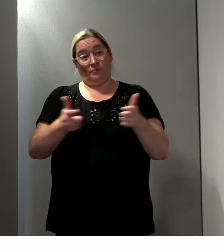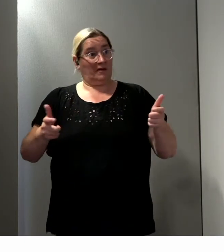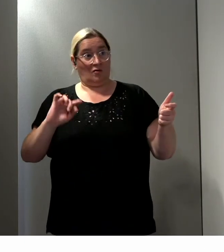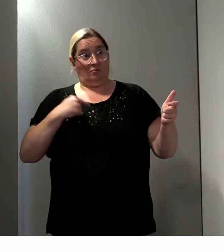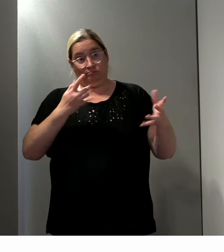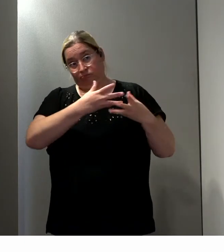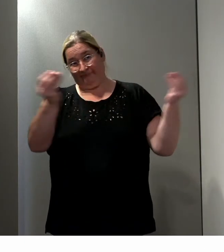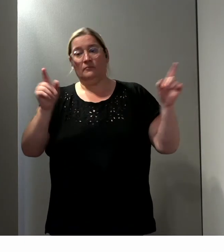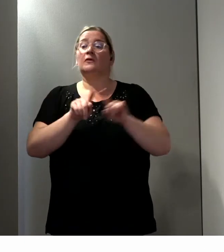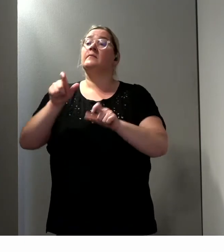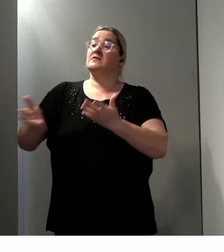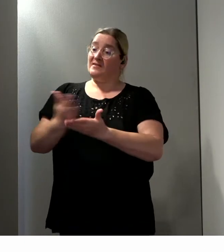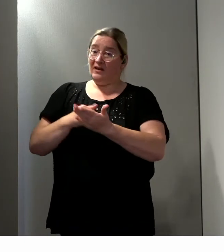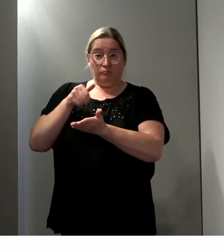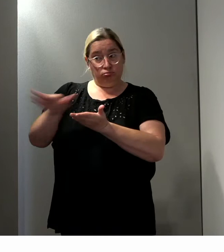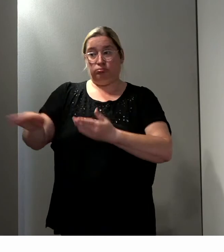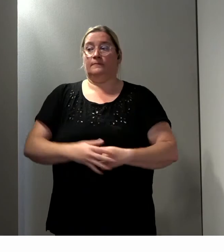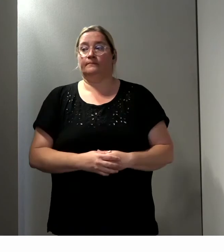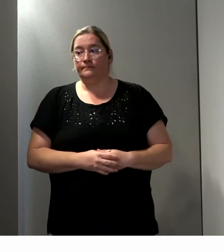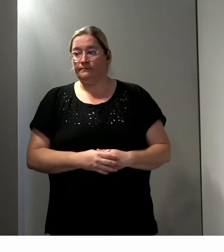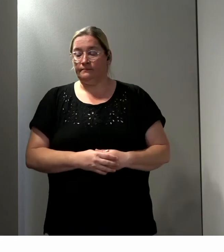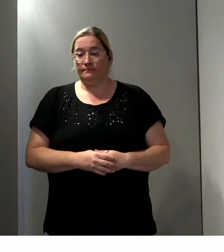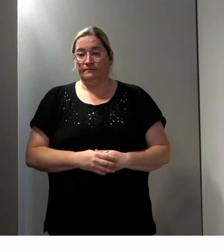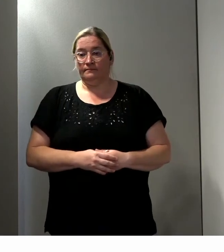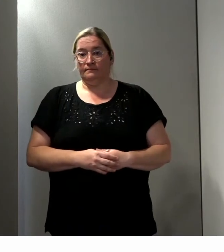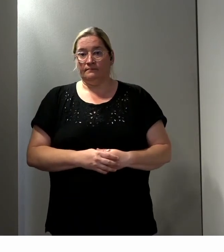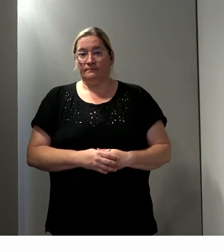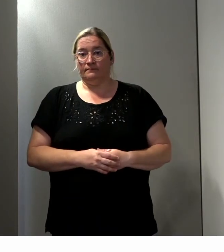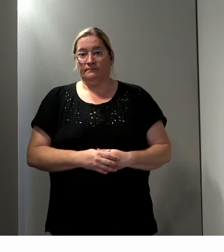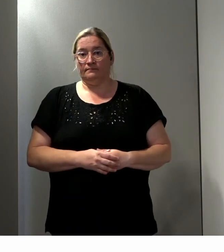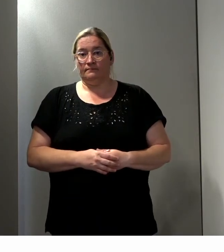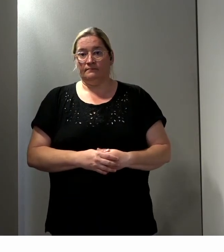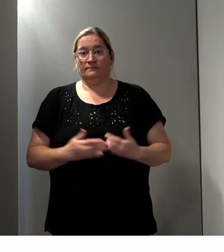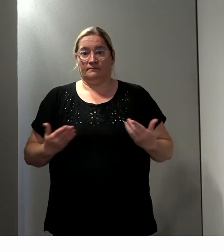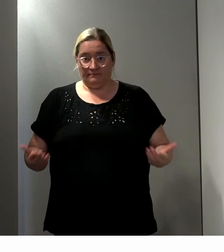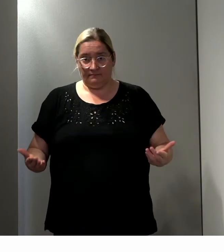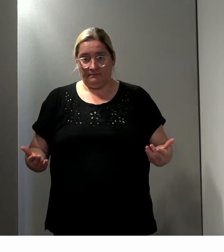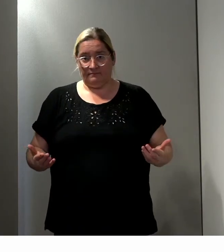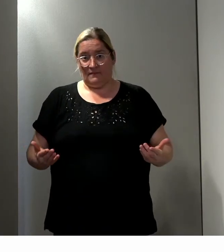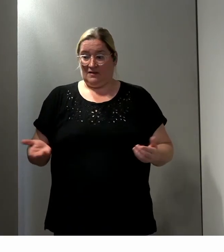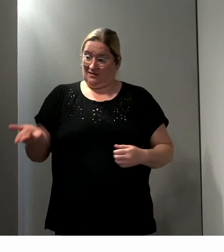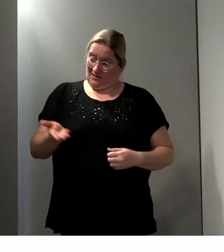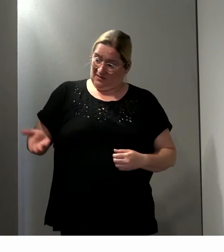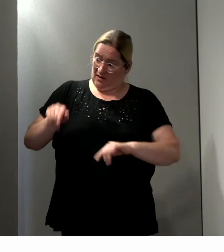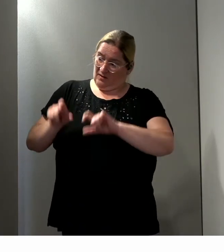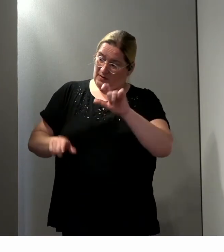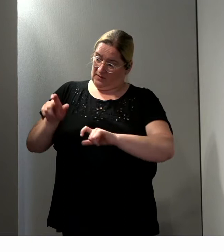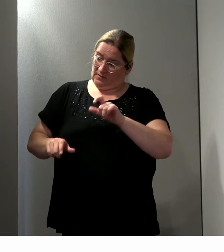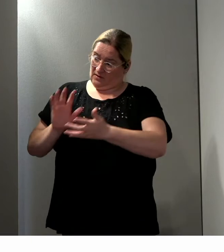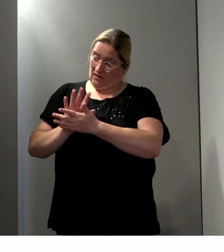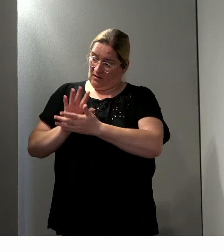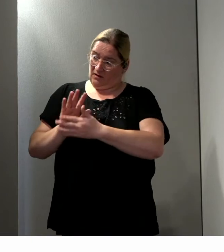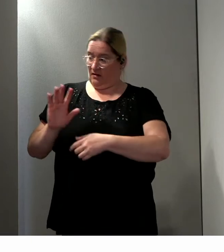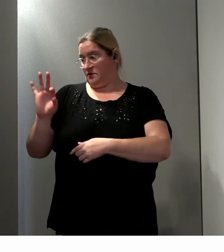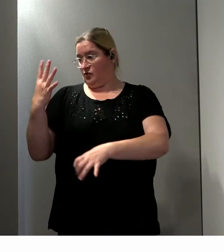mais souvent il y a des salariés derrière. Et donc notre grand enjeu, ça va être d'essayer aussi d'adresser cette population-là, qui